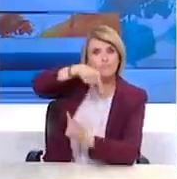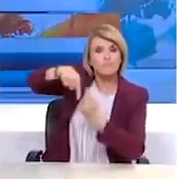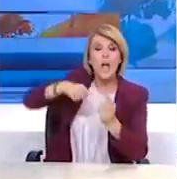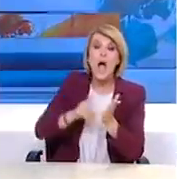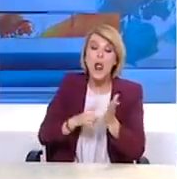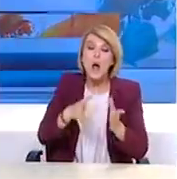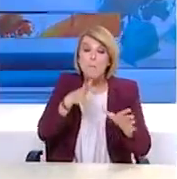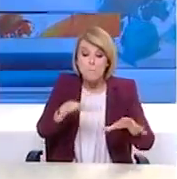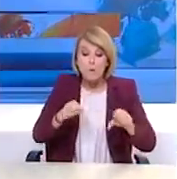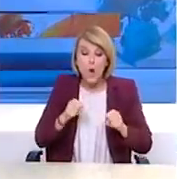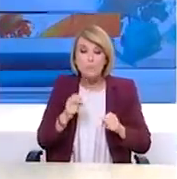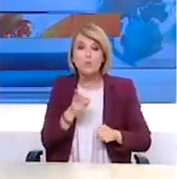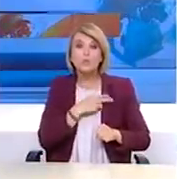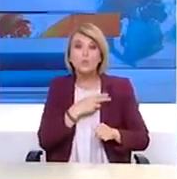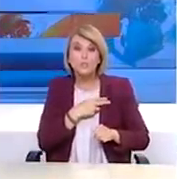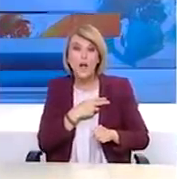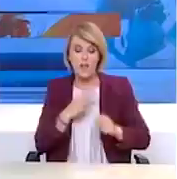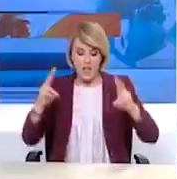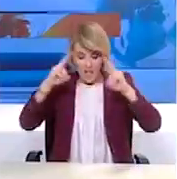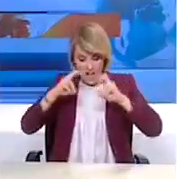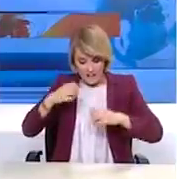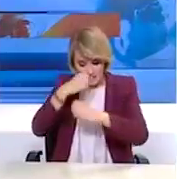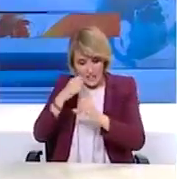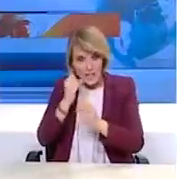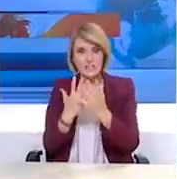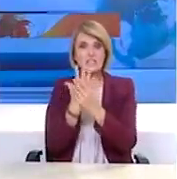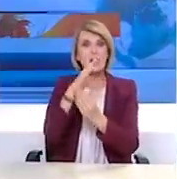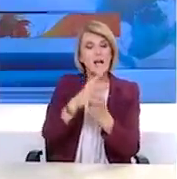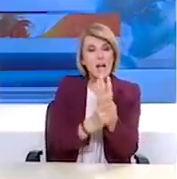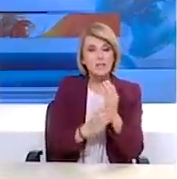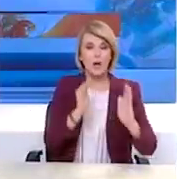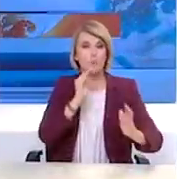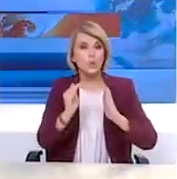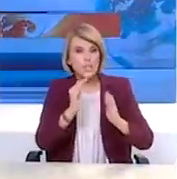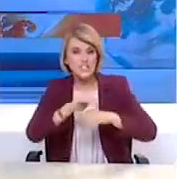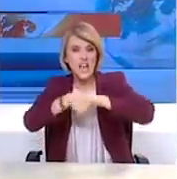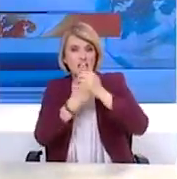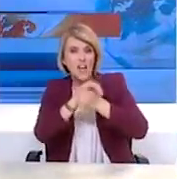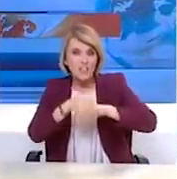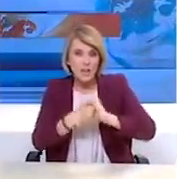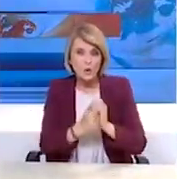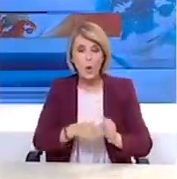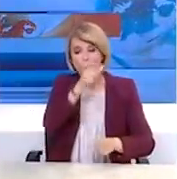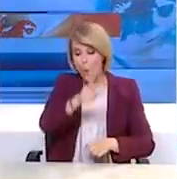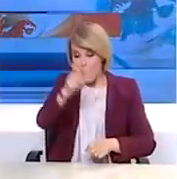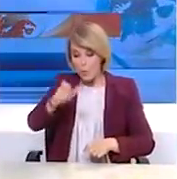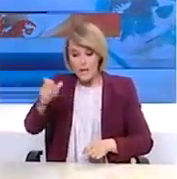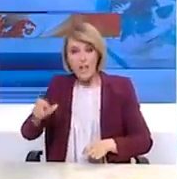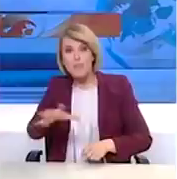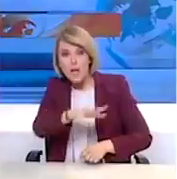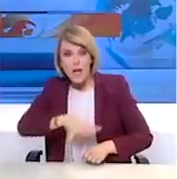προληπτικά μέτρα, με τις κατάλληλες εξετάσεις όταν είναι απαραίτητες και ανάλογα βέβαια με το επίπεδο ανοσίας που έχει χτιστεί στον πληθυσμό κάθε